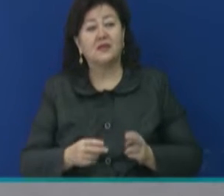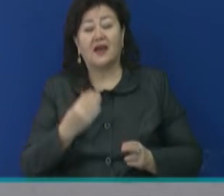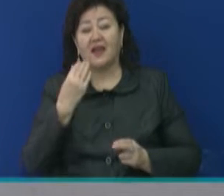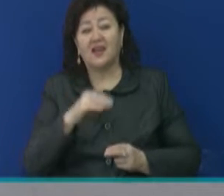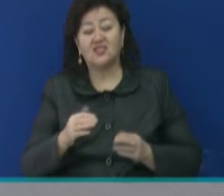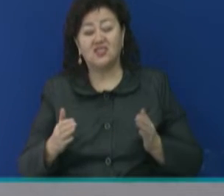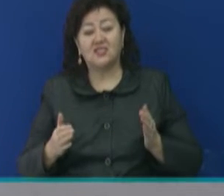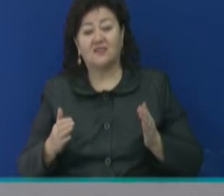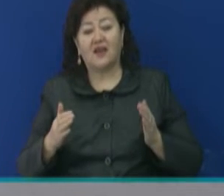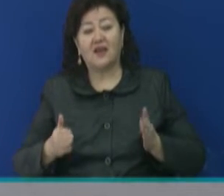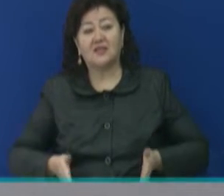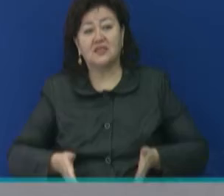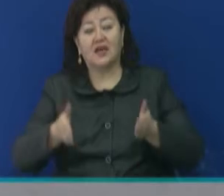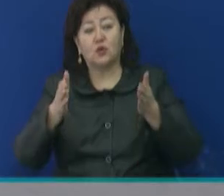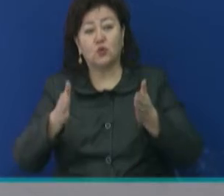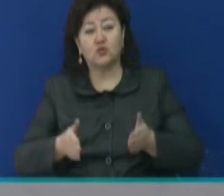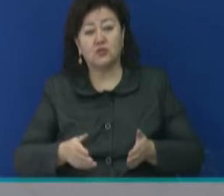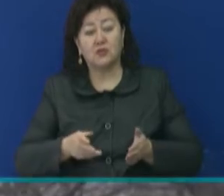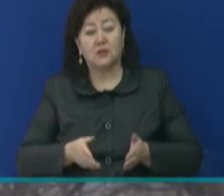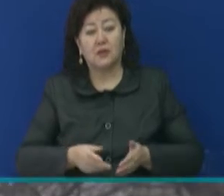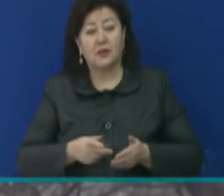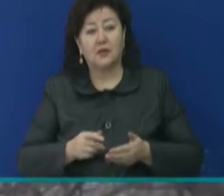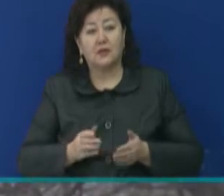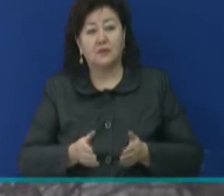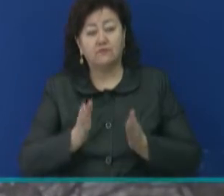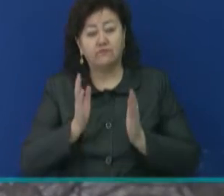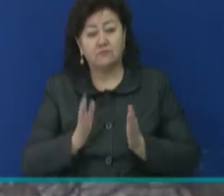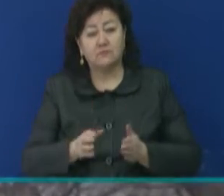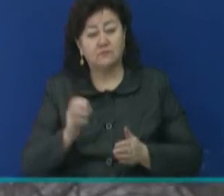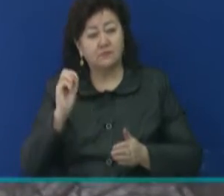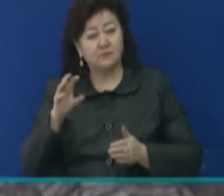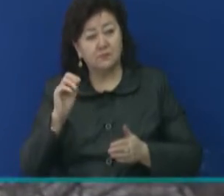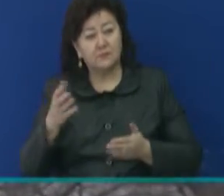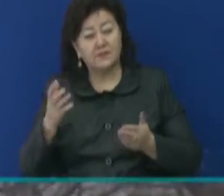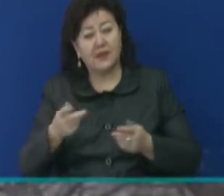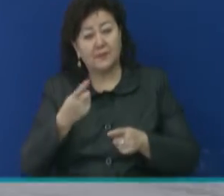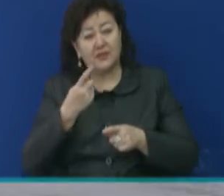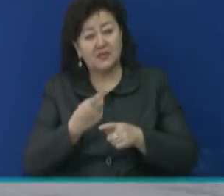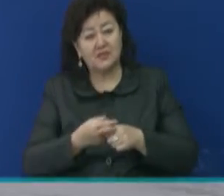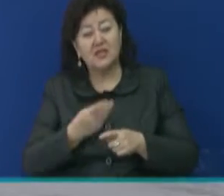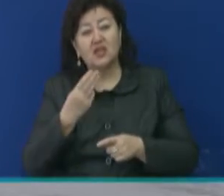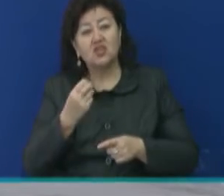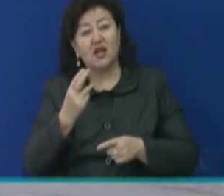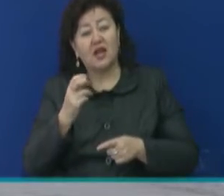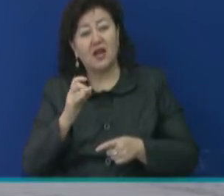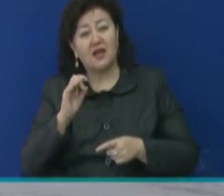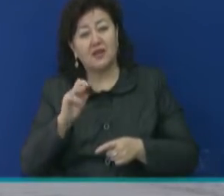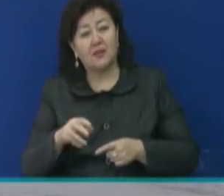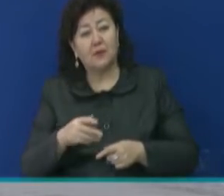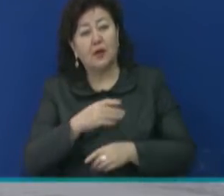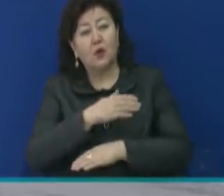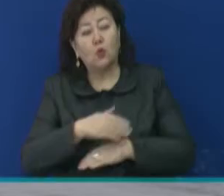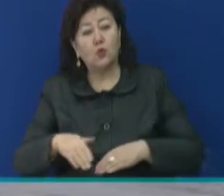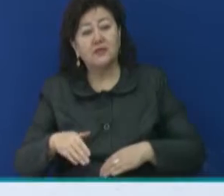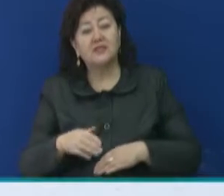по их словам из-за неправильно нарисованных полос возникают пробки чаще всего такое происходит на пересечении проспекта шакарима и улицы